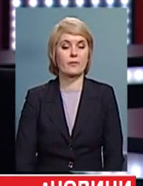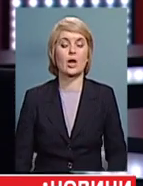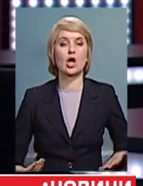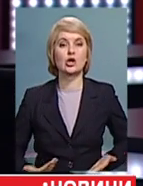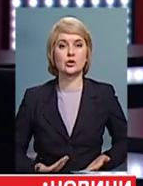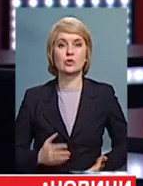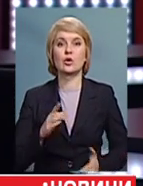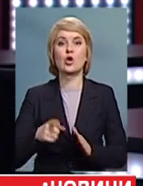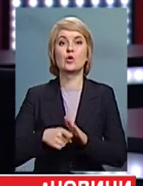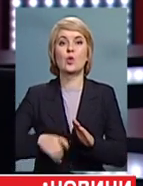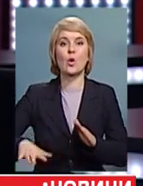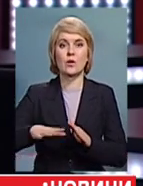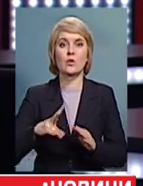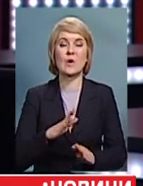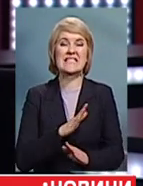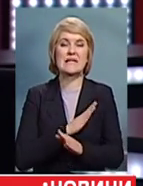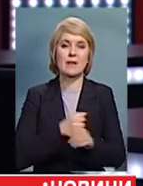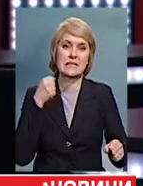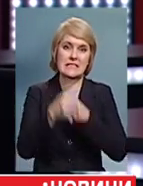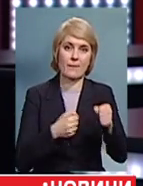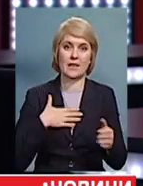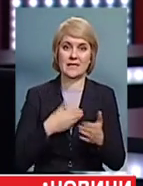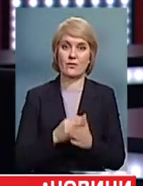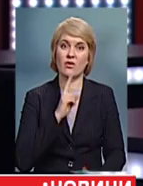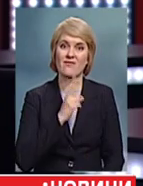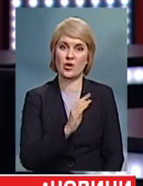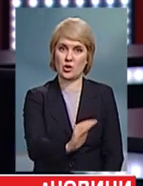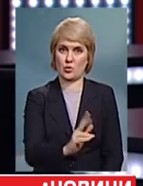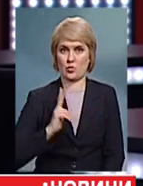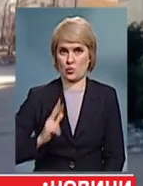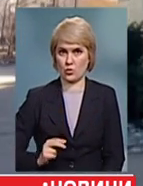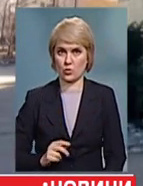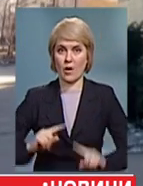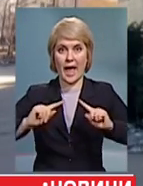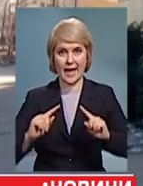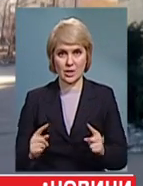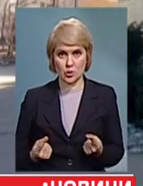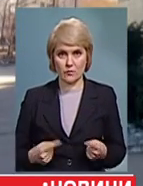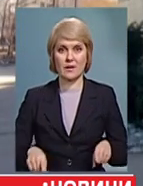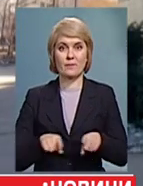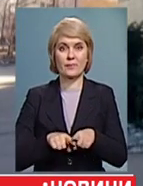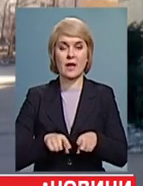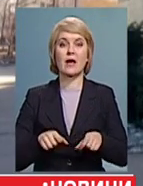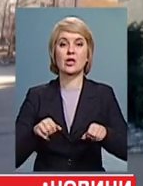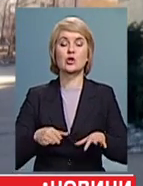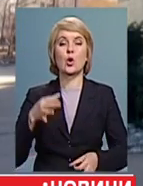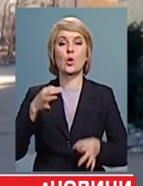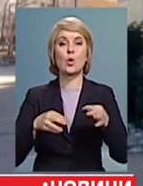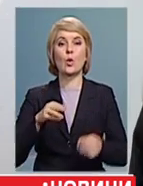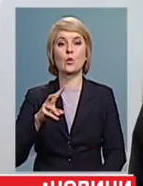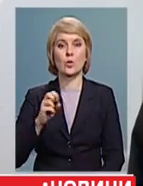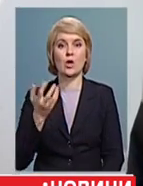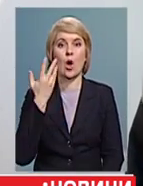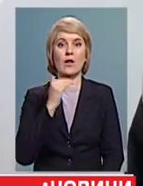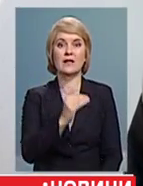Жительку Донеччини, яка до смерті забила свою дворічну доньку, заарештували. Такий запобіжний захід суд Торецька вибрав для жінки після того,